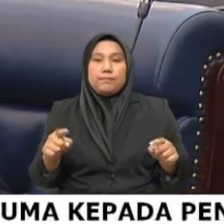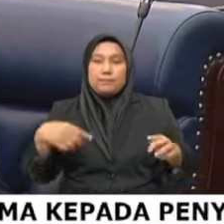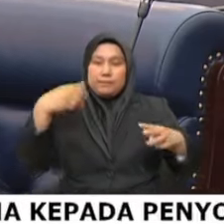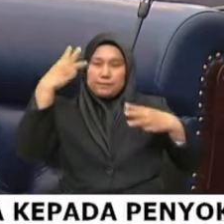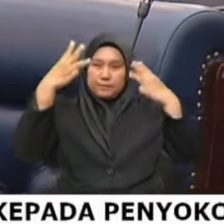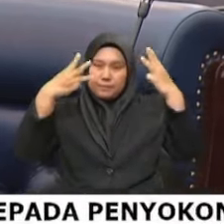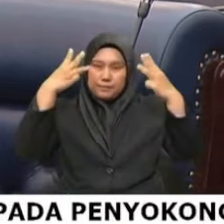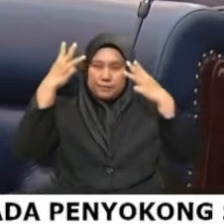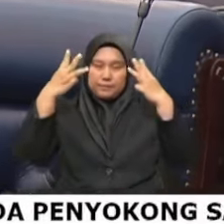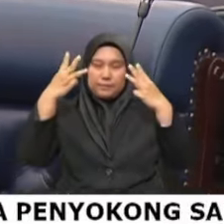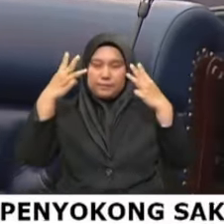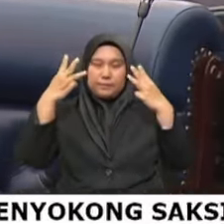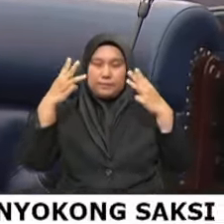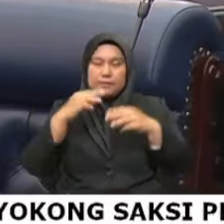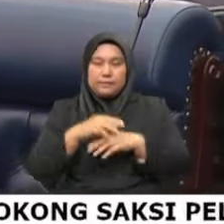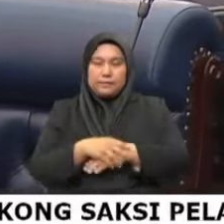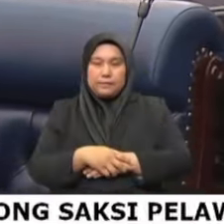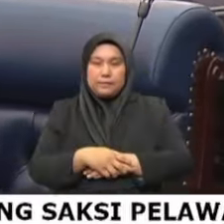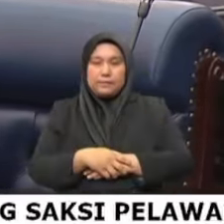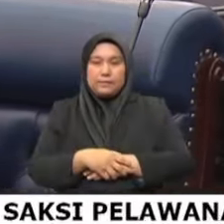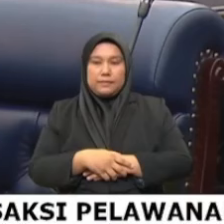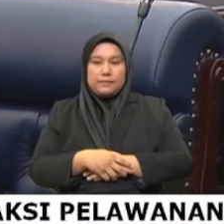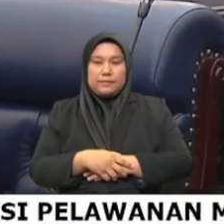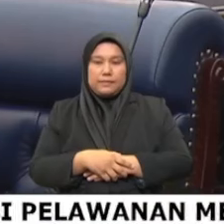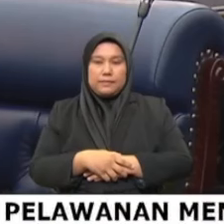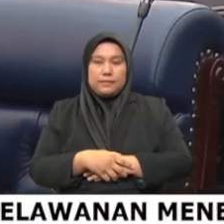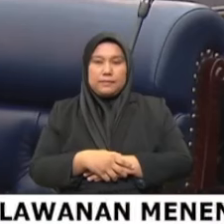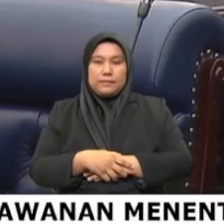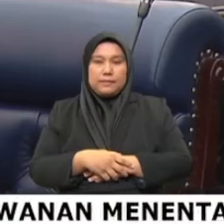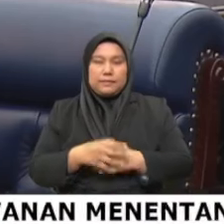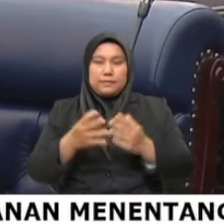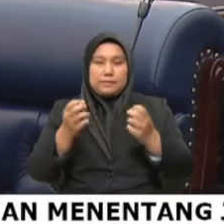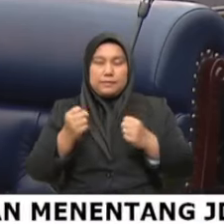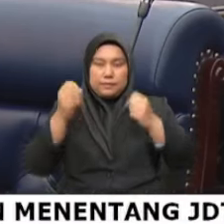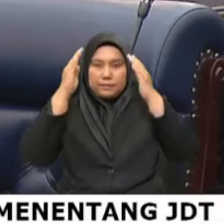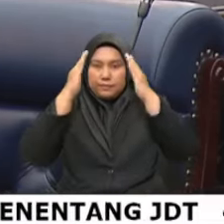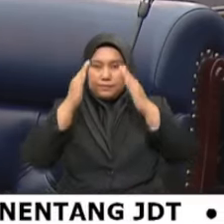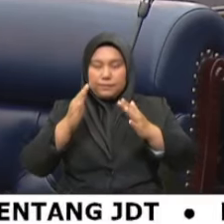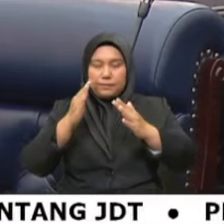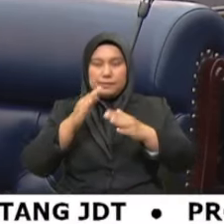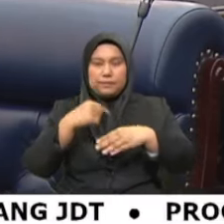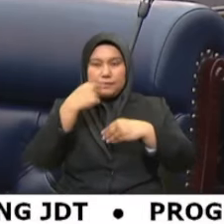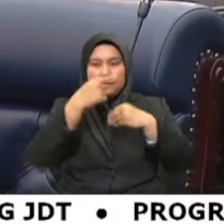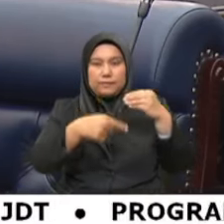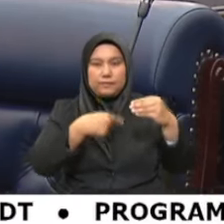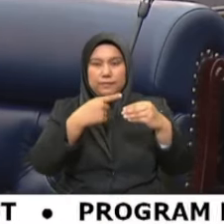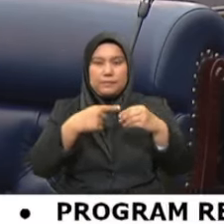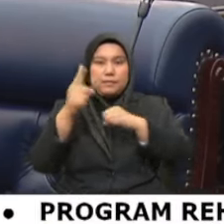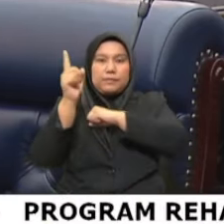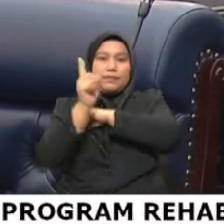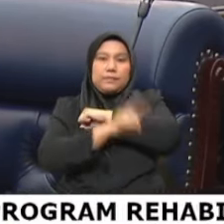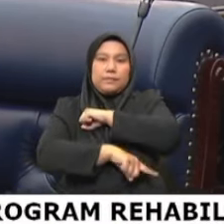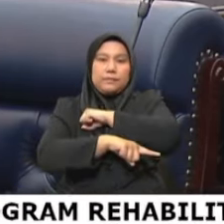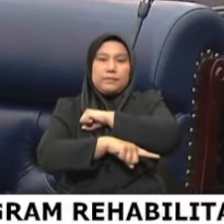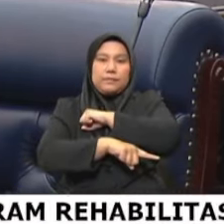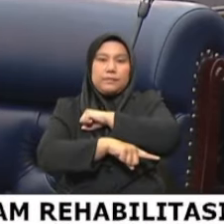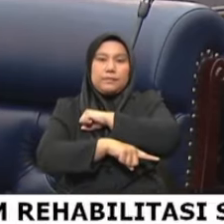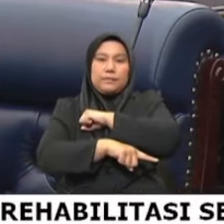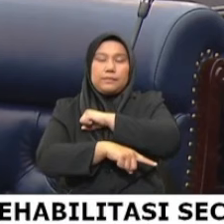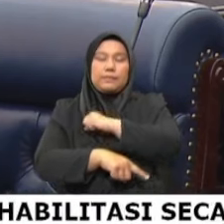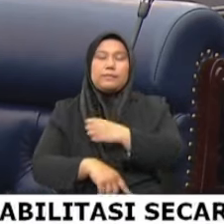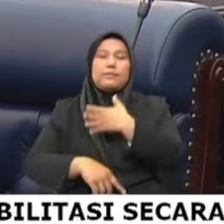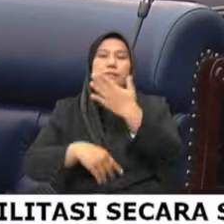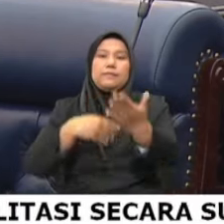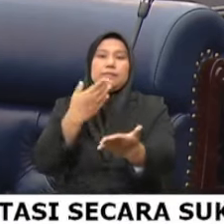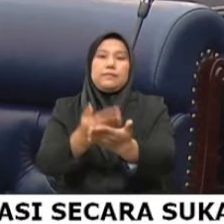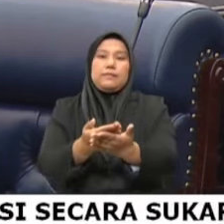bimbang sikit atau saya nak tarik perhatian tentang compound yang